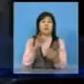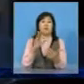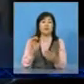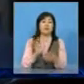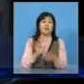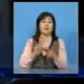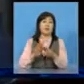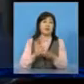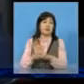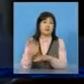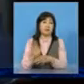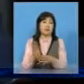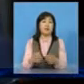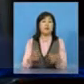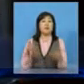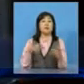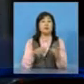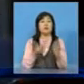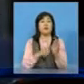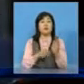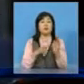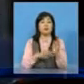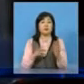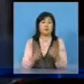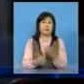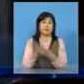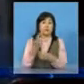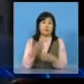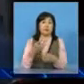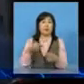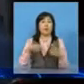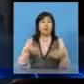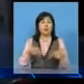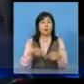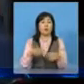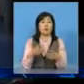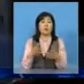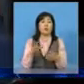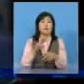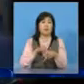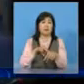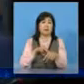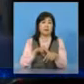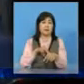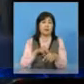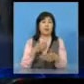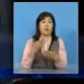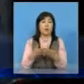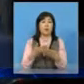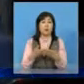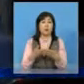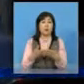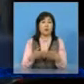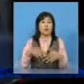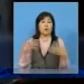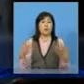расследование. 670 несовершеннолетних были выявлены, доставлены вообще в органы внутренних дел с начала года. Около